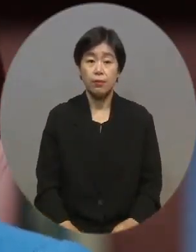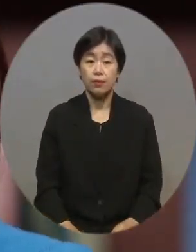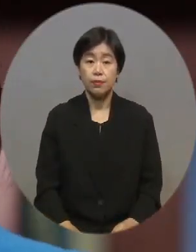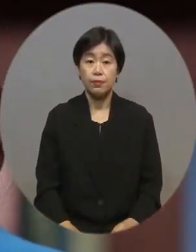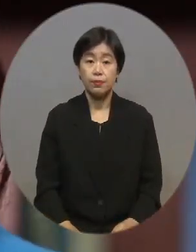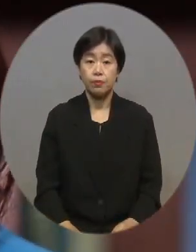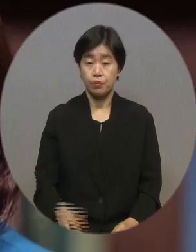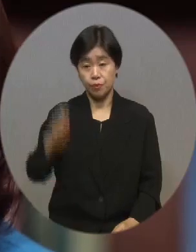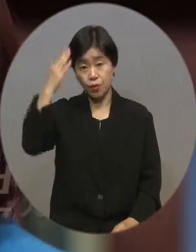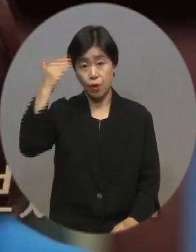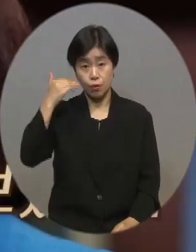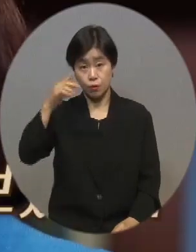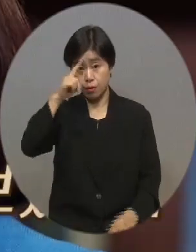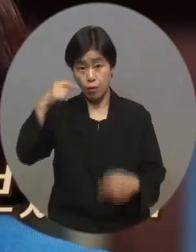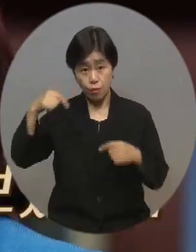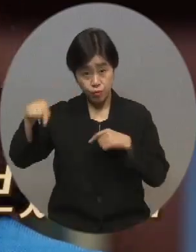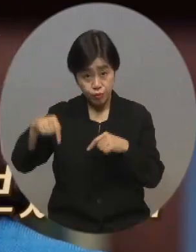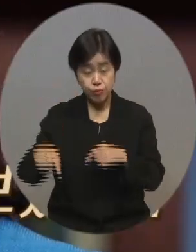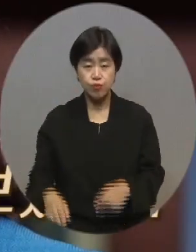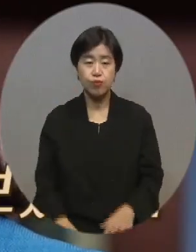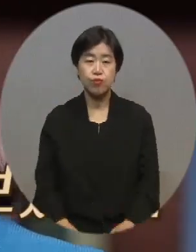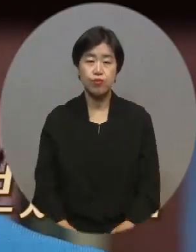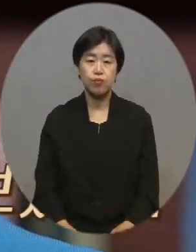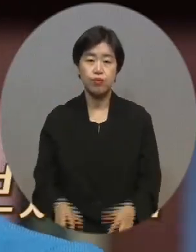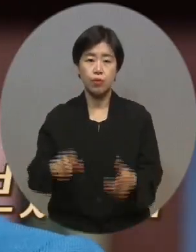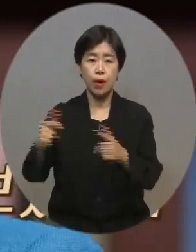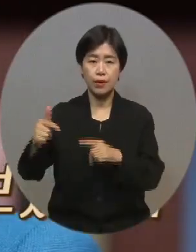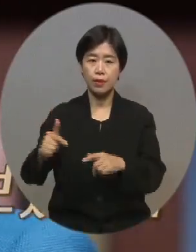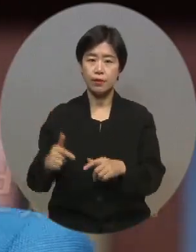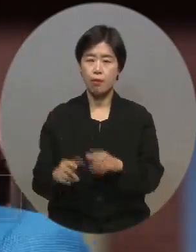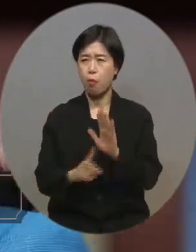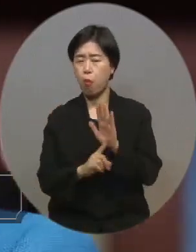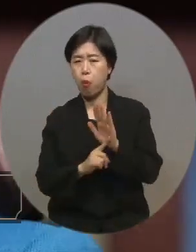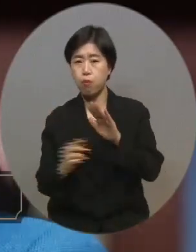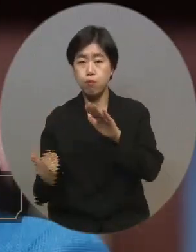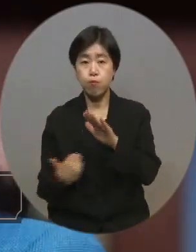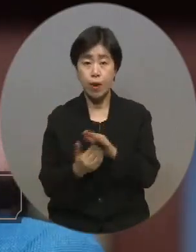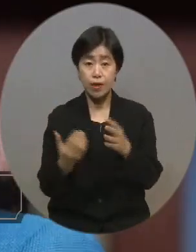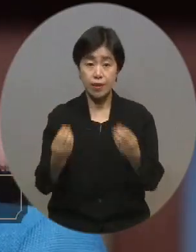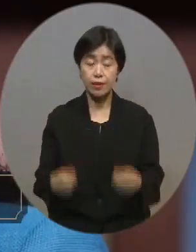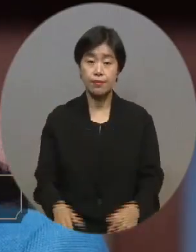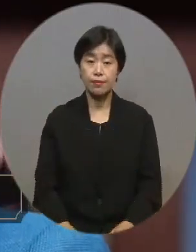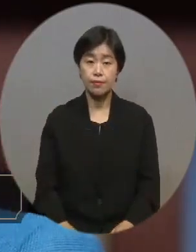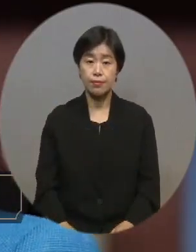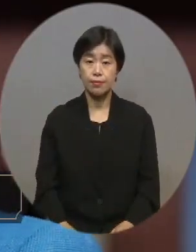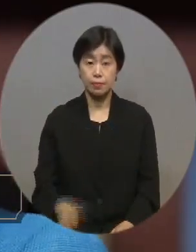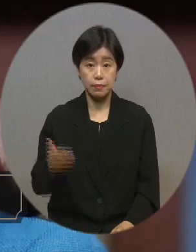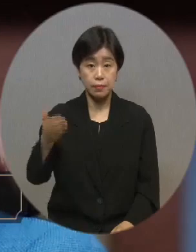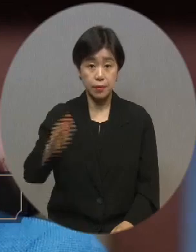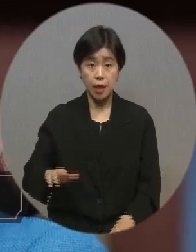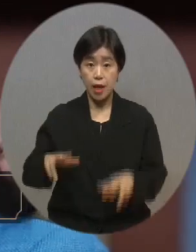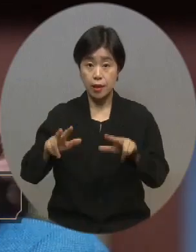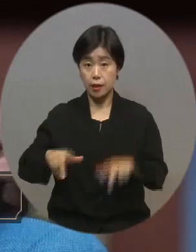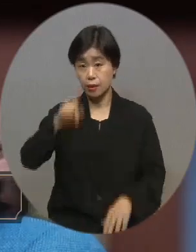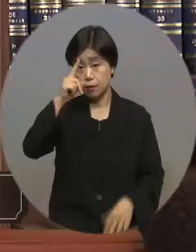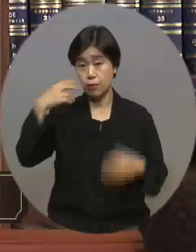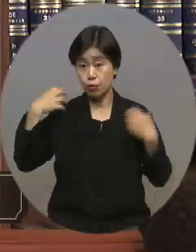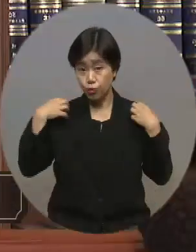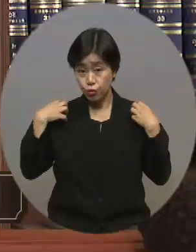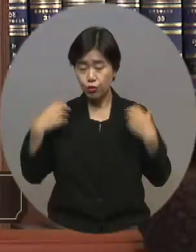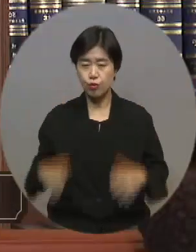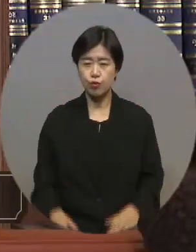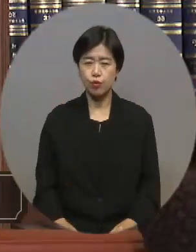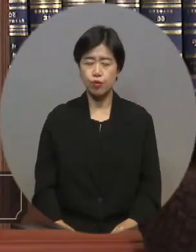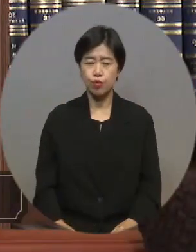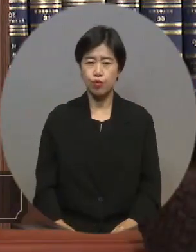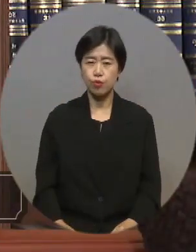우리 정부도 뭐 캠프 데이비드 정상회의 같은 성과를 이뤄냈잖아요. 근데 반면에 지금 정부가 너무 이념,